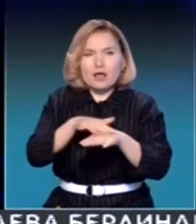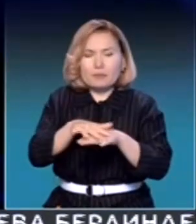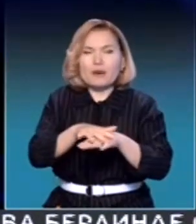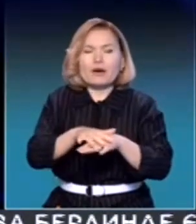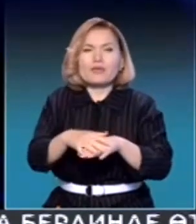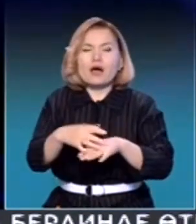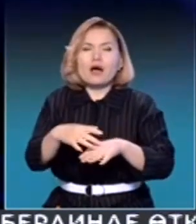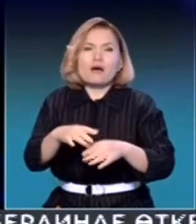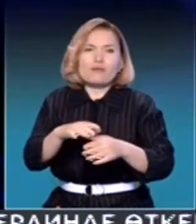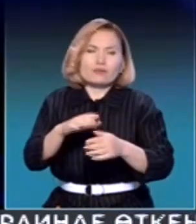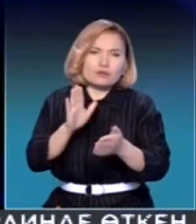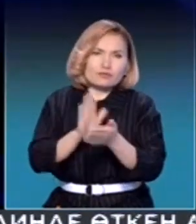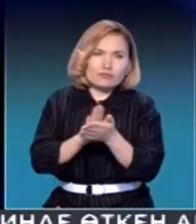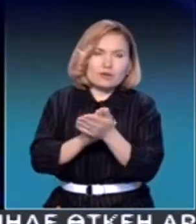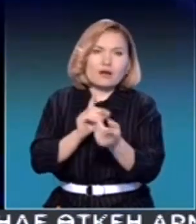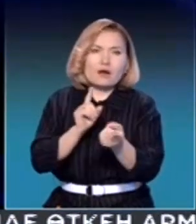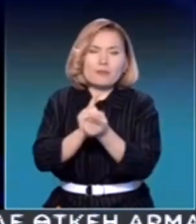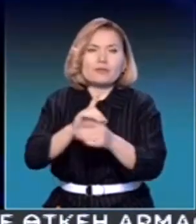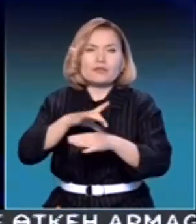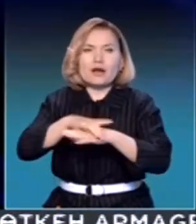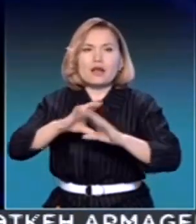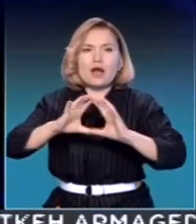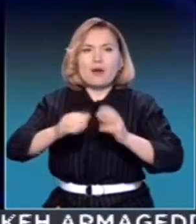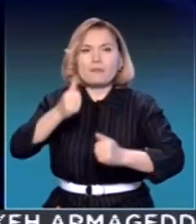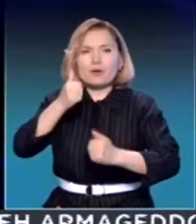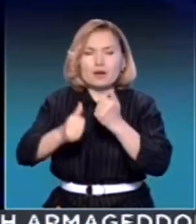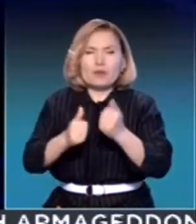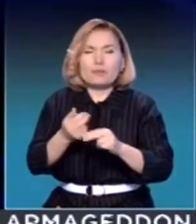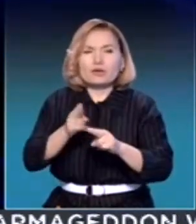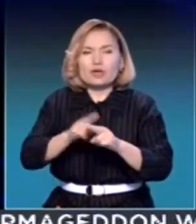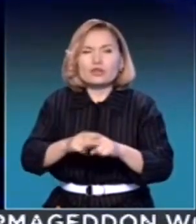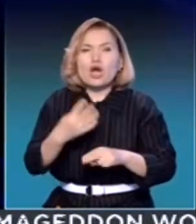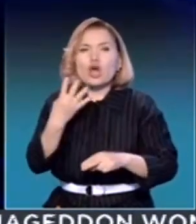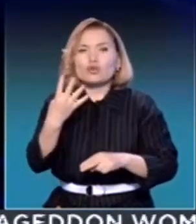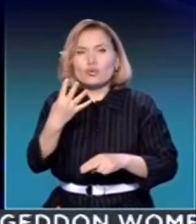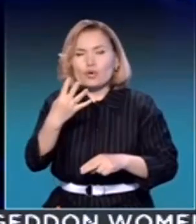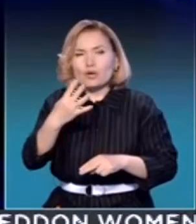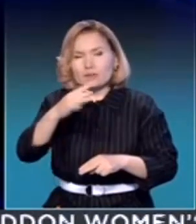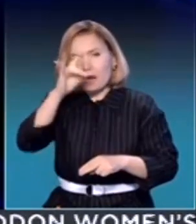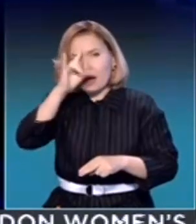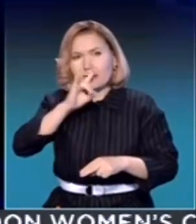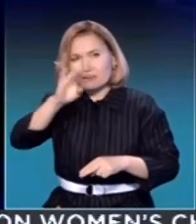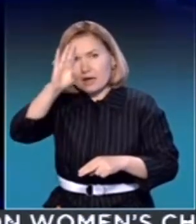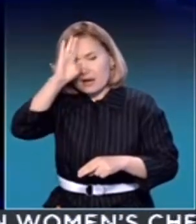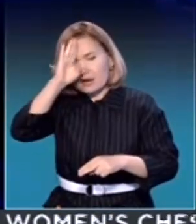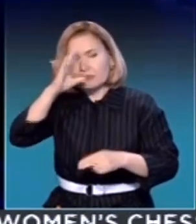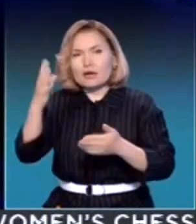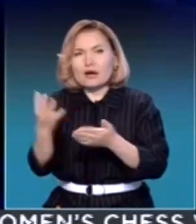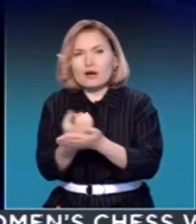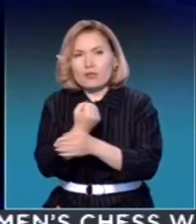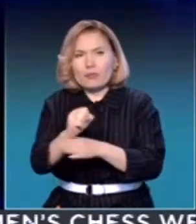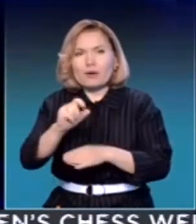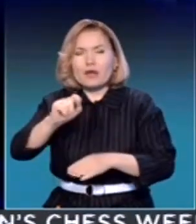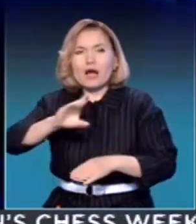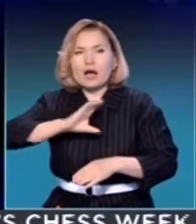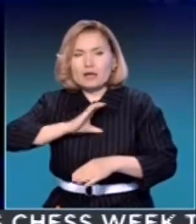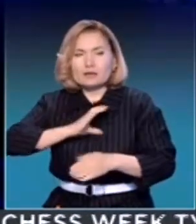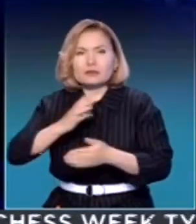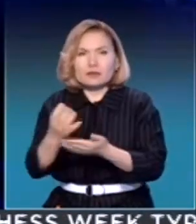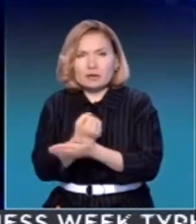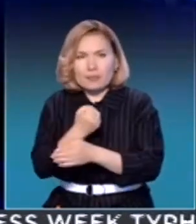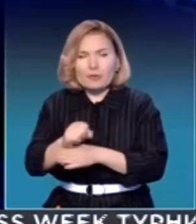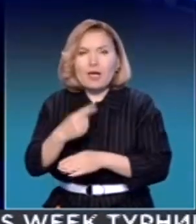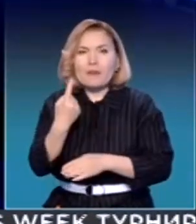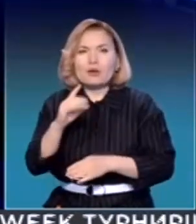ыстық ықыласпен күтіп алды. Ташкенттегі әлем біріншілігінде 4 жерлесіміз алтын, біреуі күміс медальға ие болды. Чемпиондарды